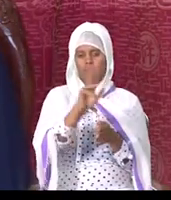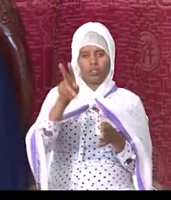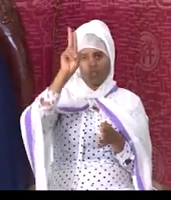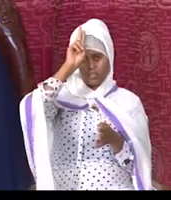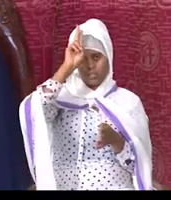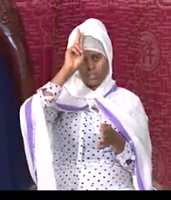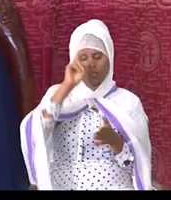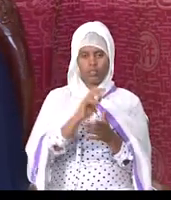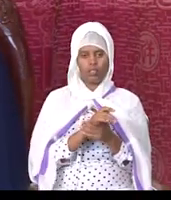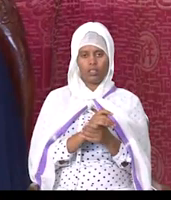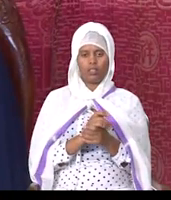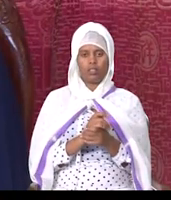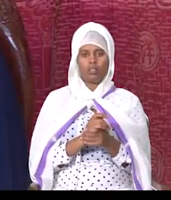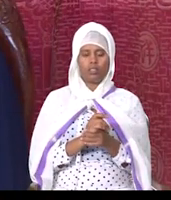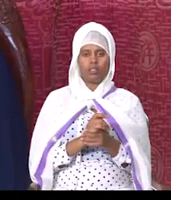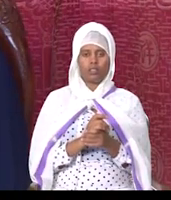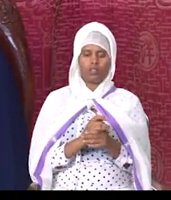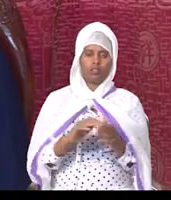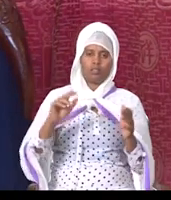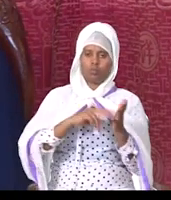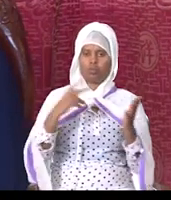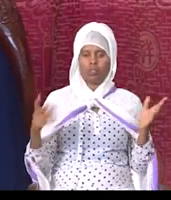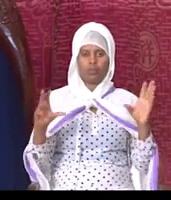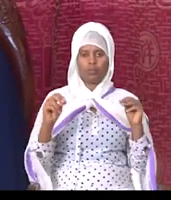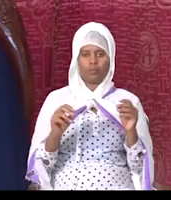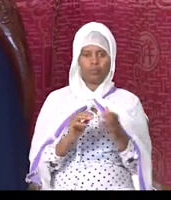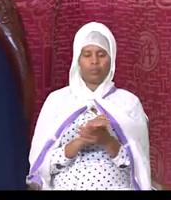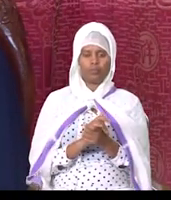ለኣቅርቦተ ሰይጣን ይብሎ ማለት እዩ ሰይጣን ንምቕራብ ማለት እዩ